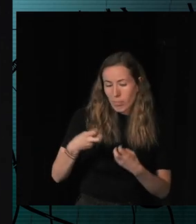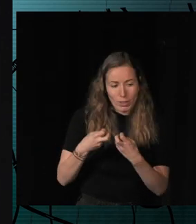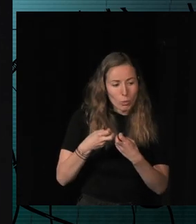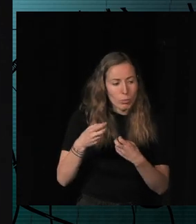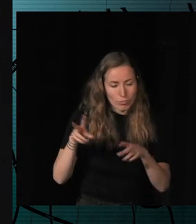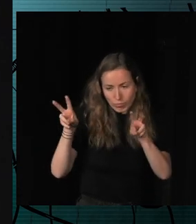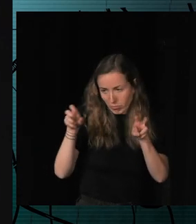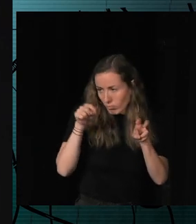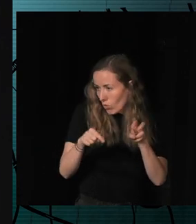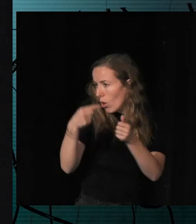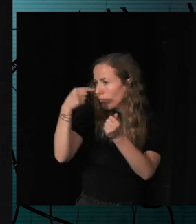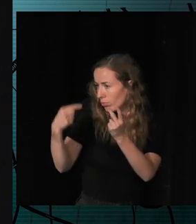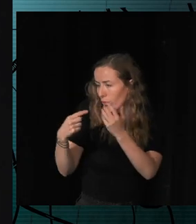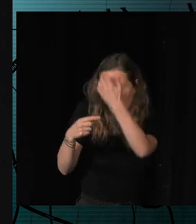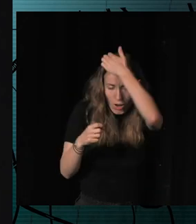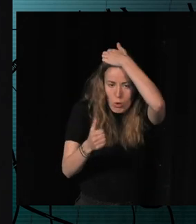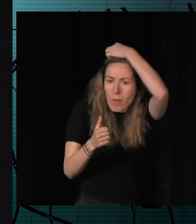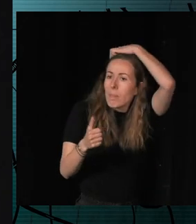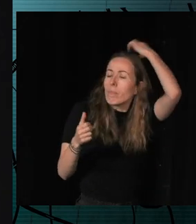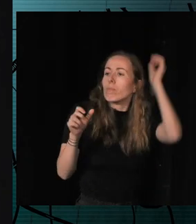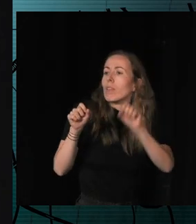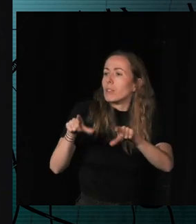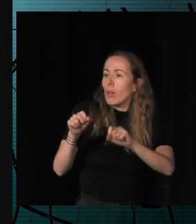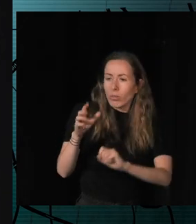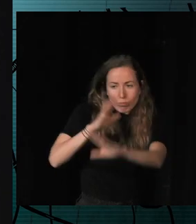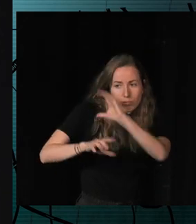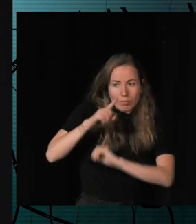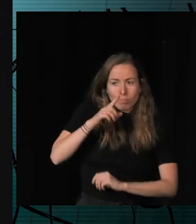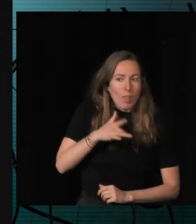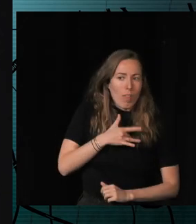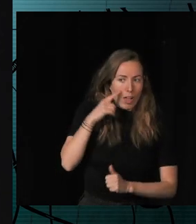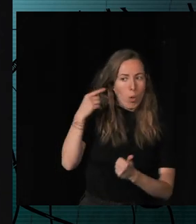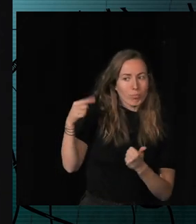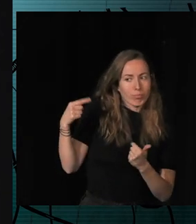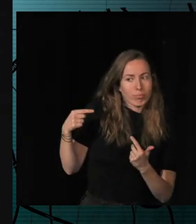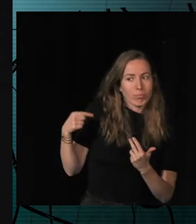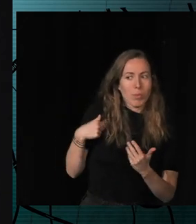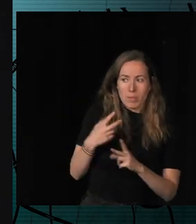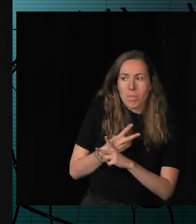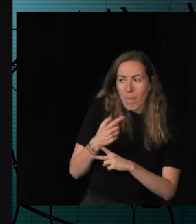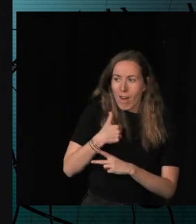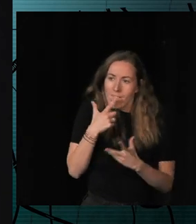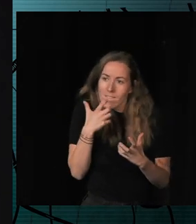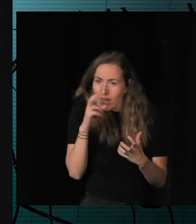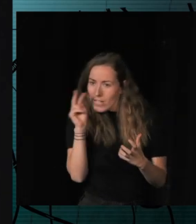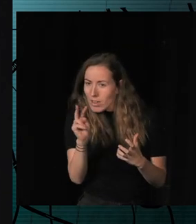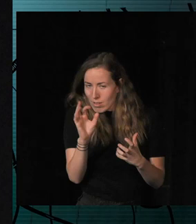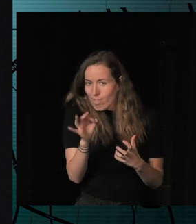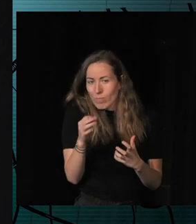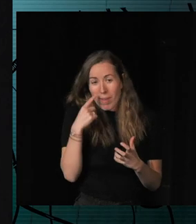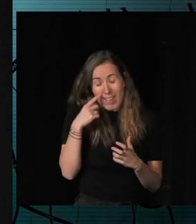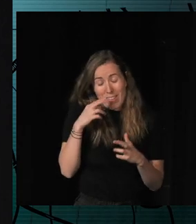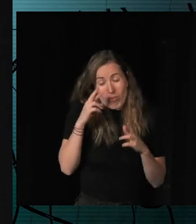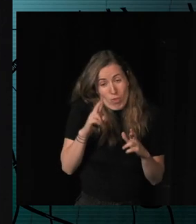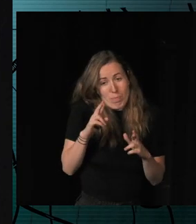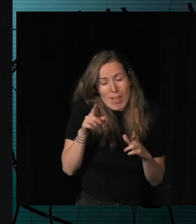des des intentions des notes d'intention qui laissent espérer quelque chose de très intéressant euh très curieux de voir en tout cas ce qu'il va faire et puis cette fois j'espère qu'il coupera